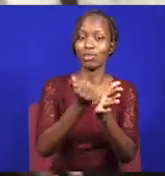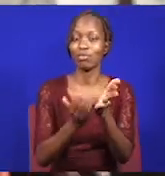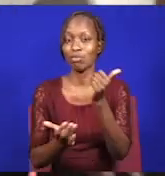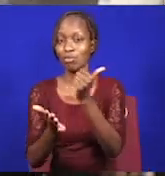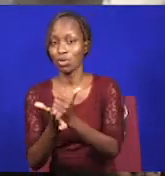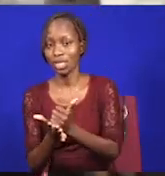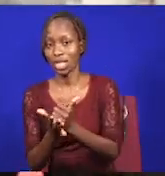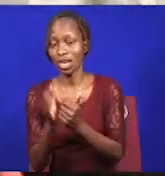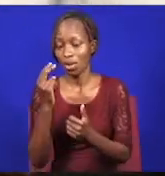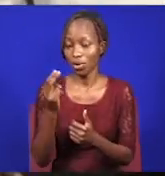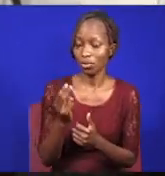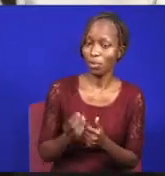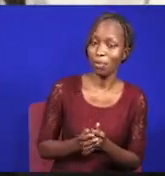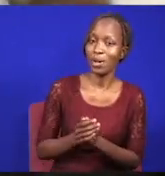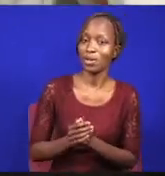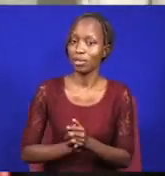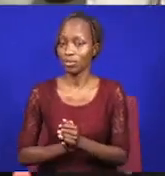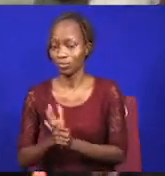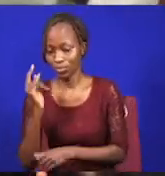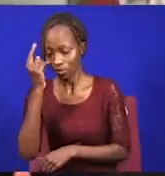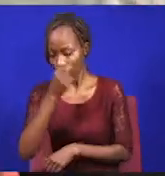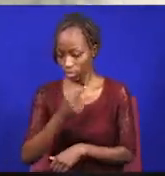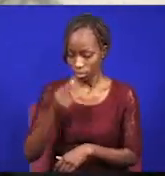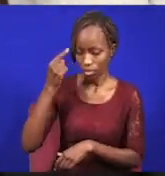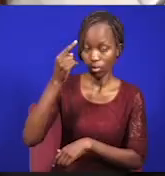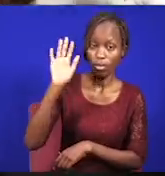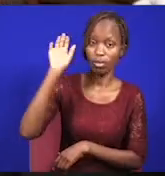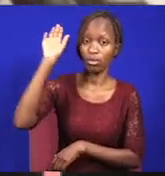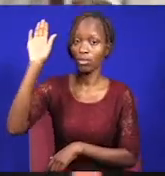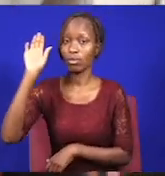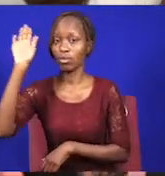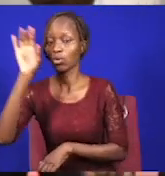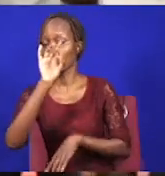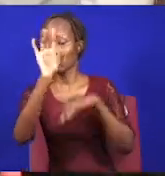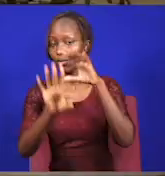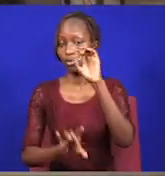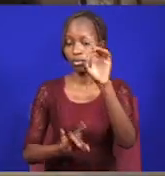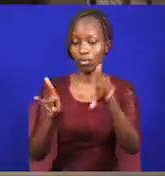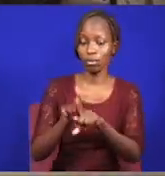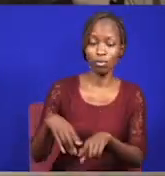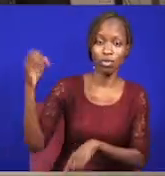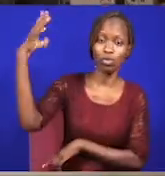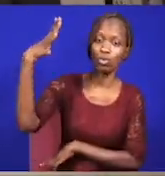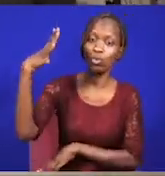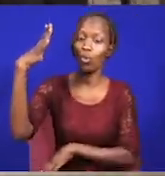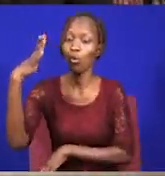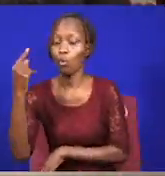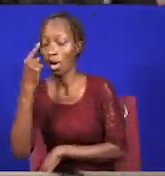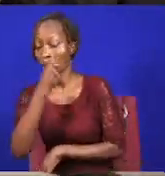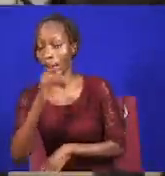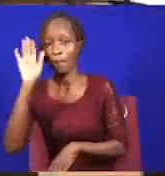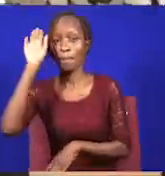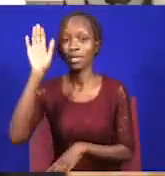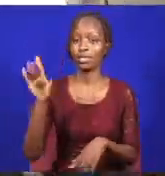za misumari. Oh, uso, uso wang'ara kama jua, macho kama